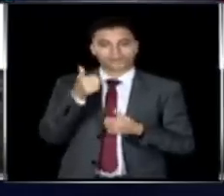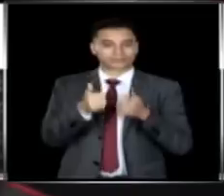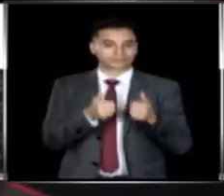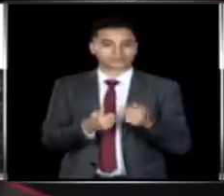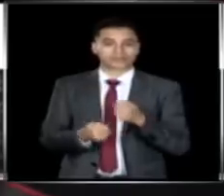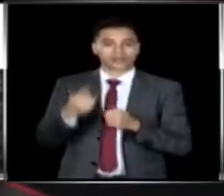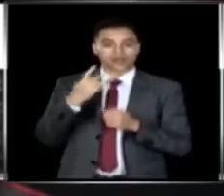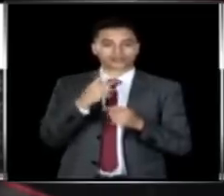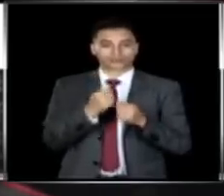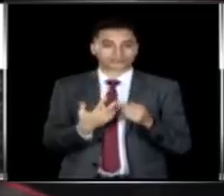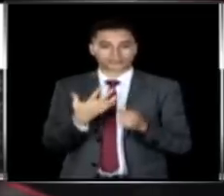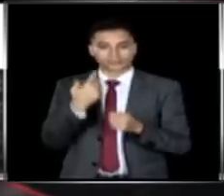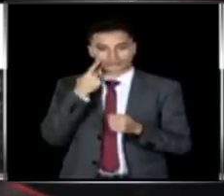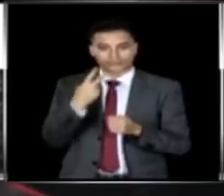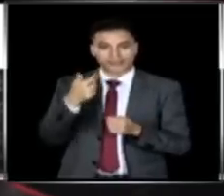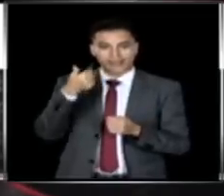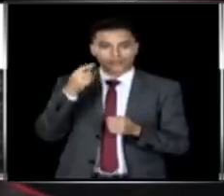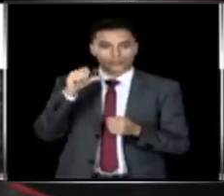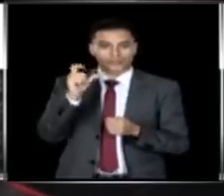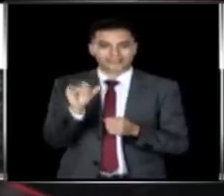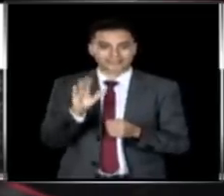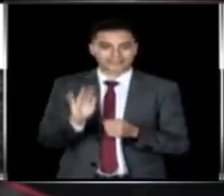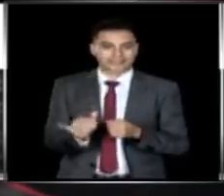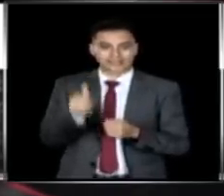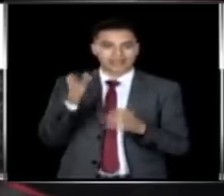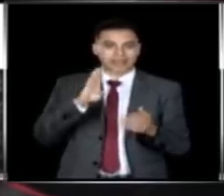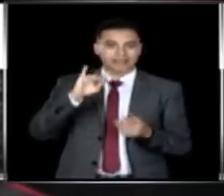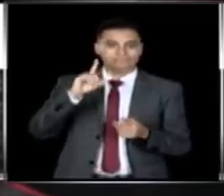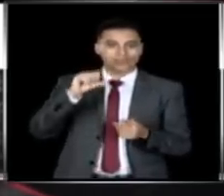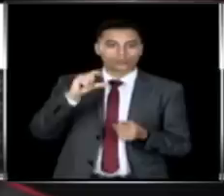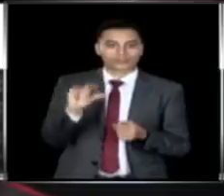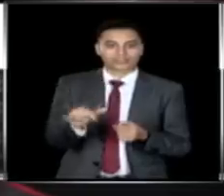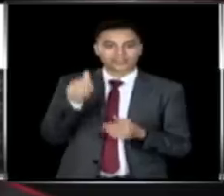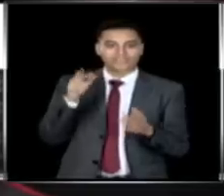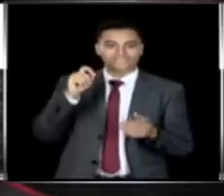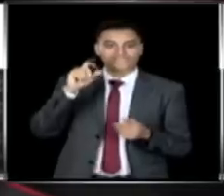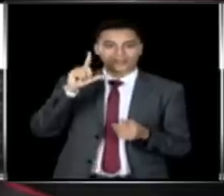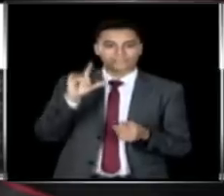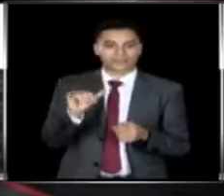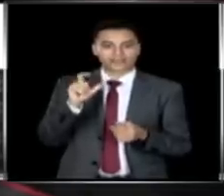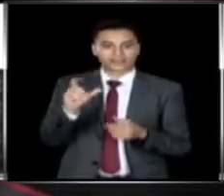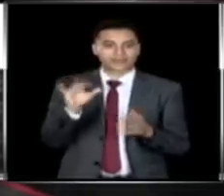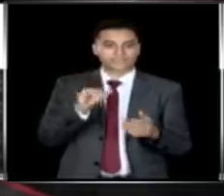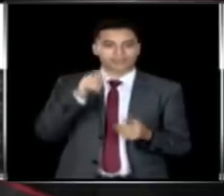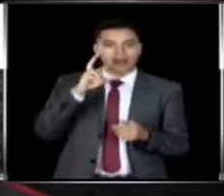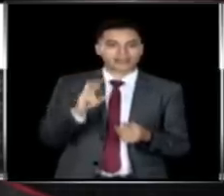4 اختيارات بزائد 10 أو ناقص 5: إندونيسيا، كمبوديا، الفلبين، ماليزيا.